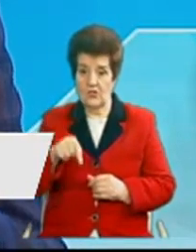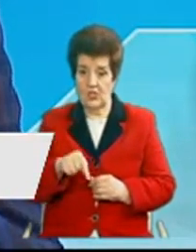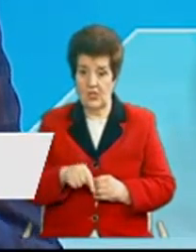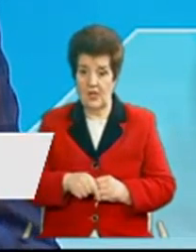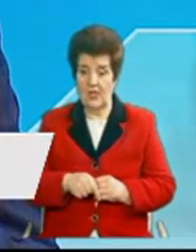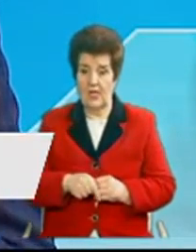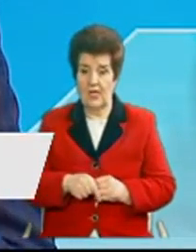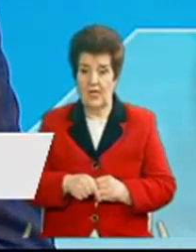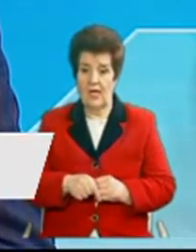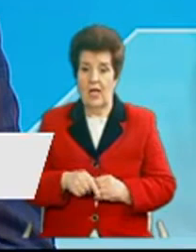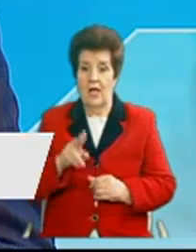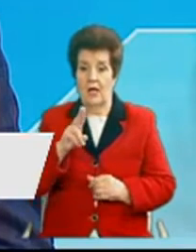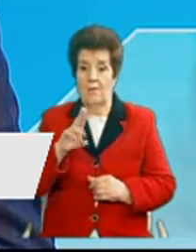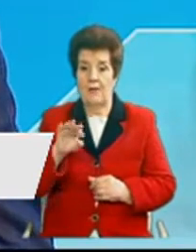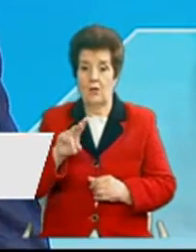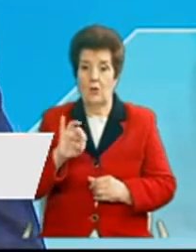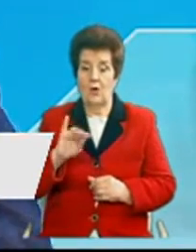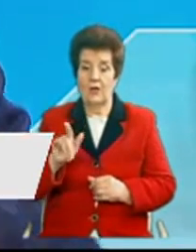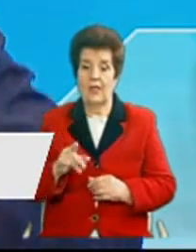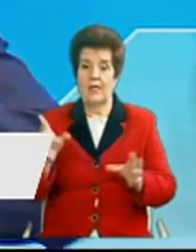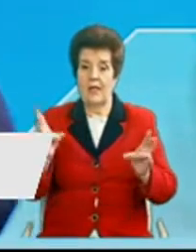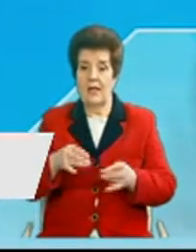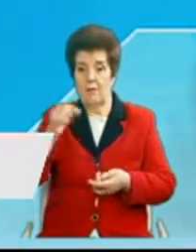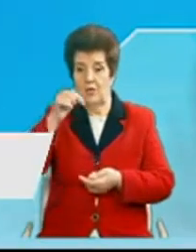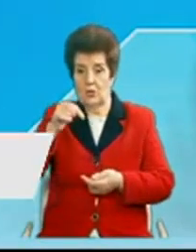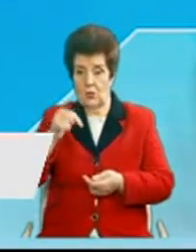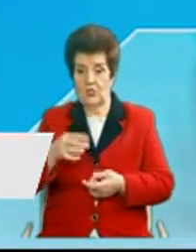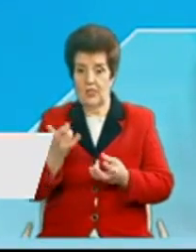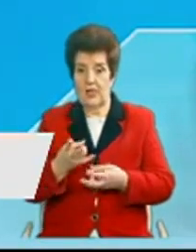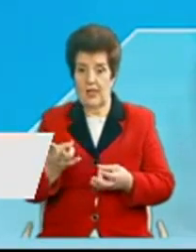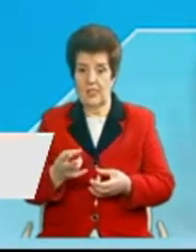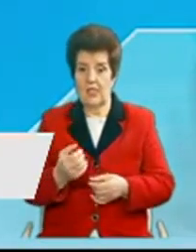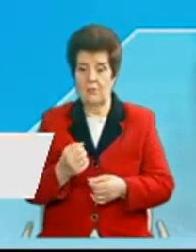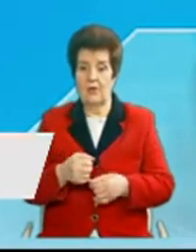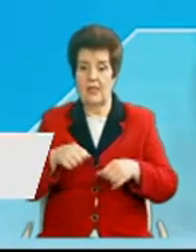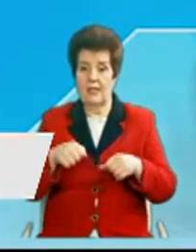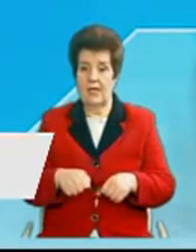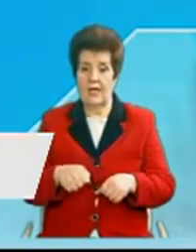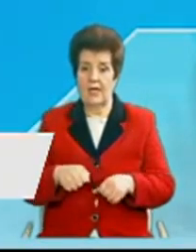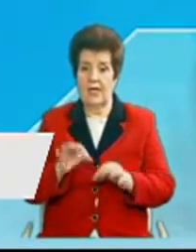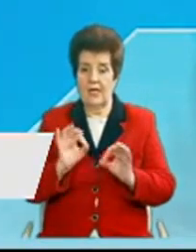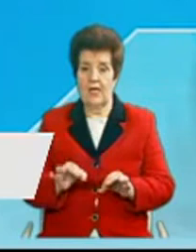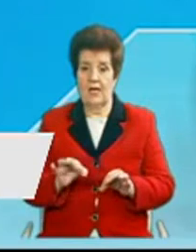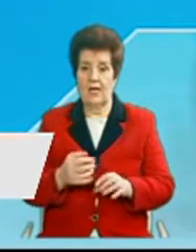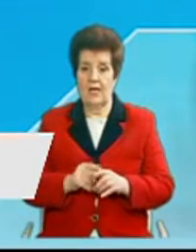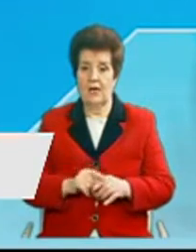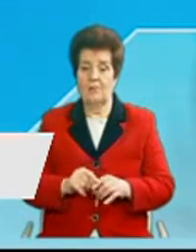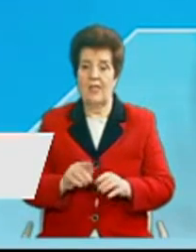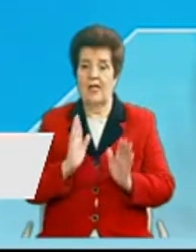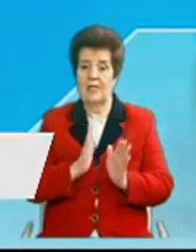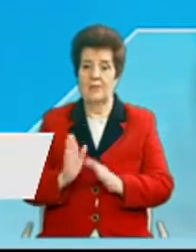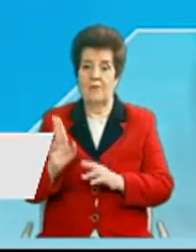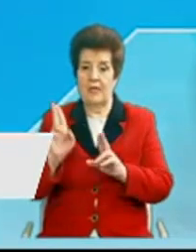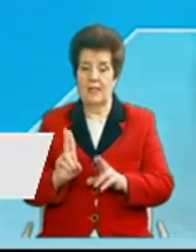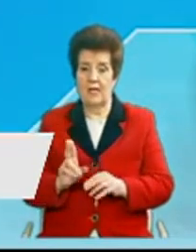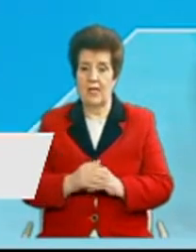acele piloni care se referă nemijlocit și unul din ele este stat de drept pe respectarea principiului separării puterii în stat. Și